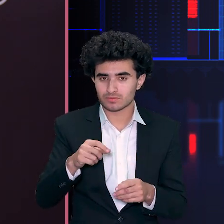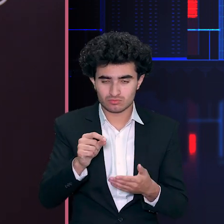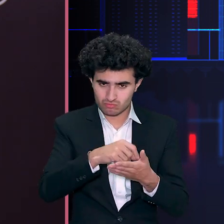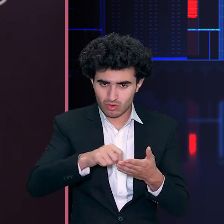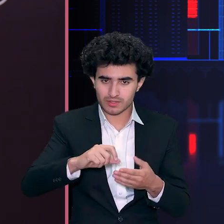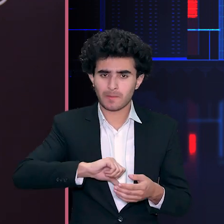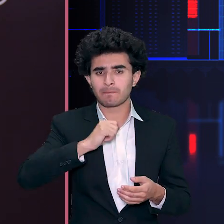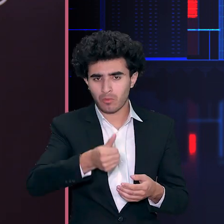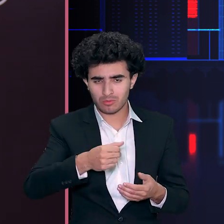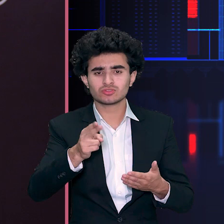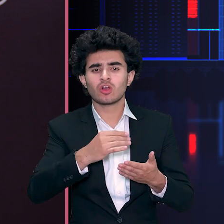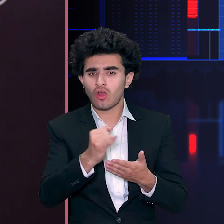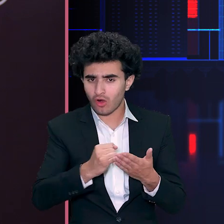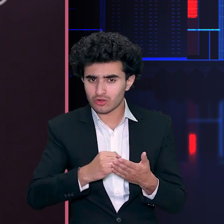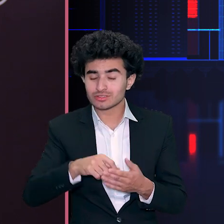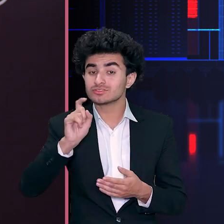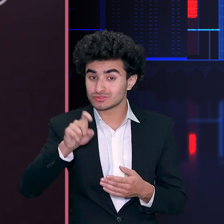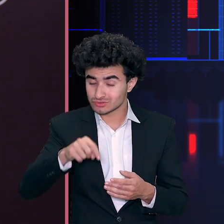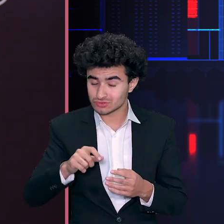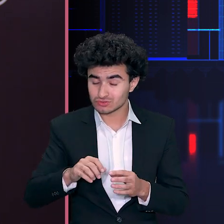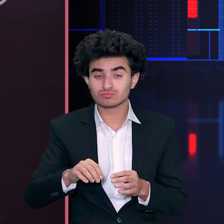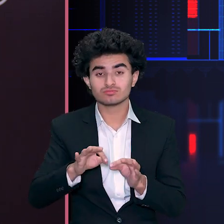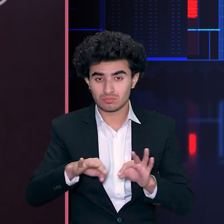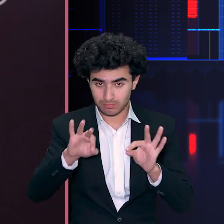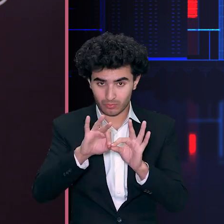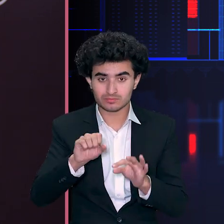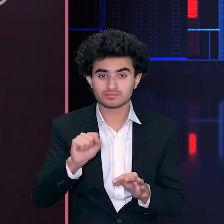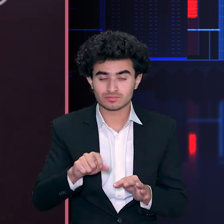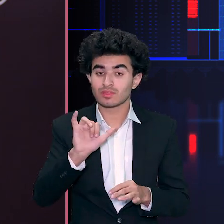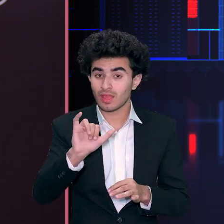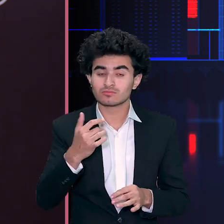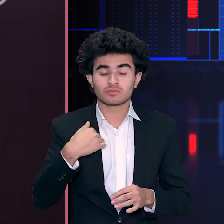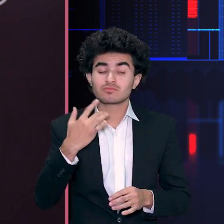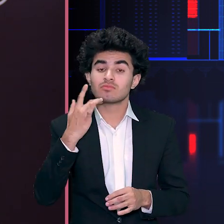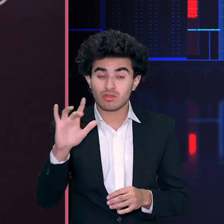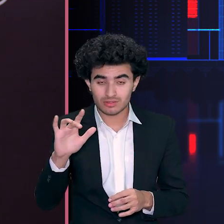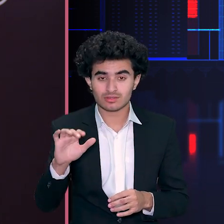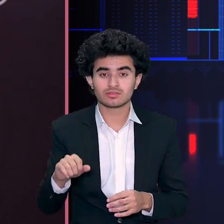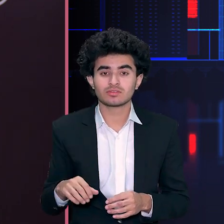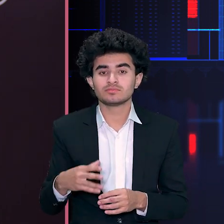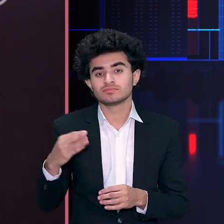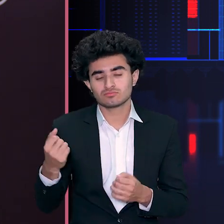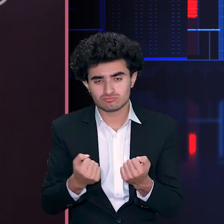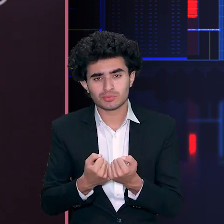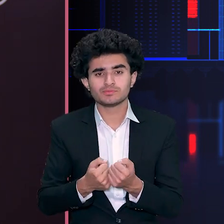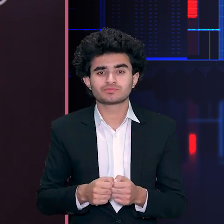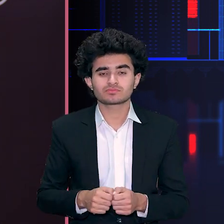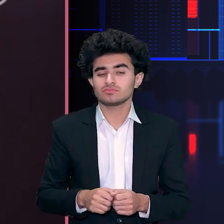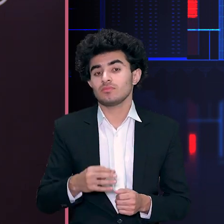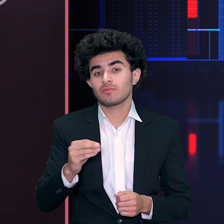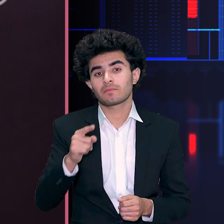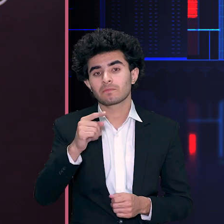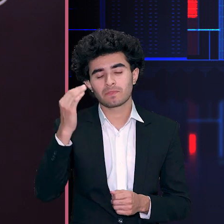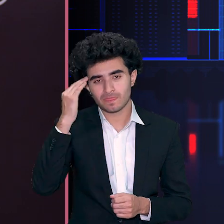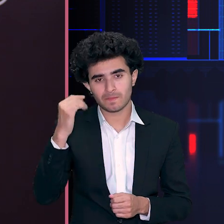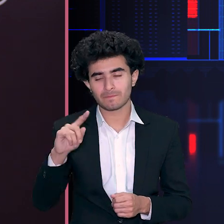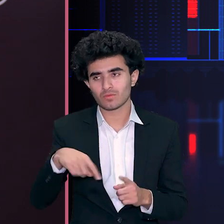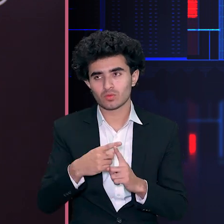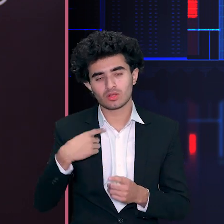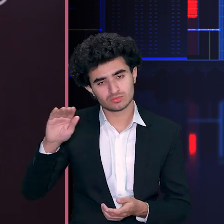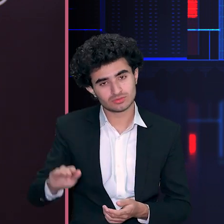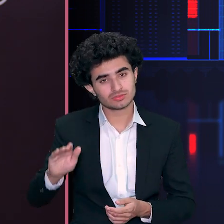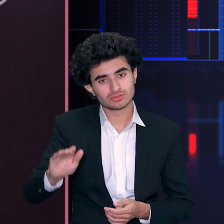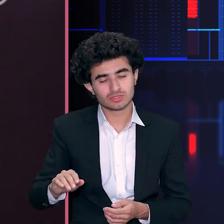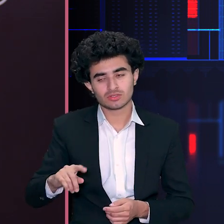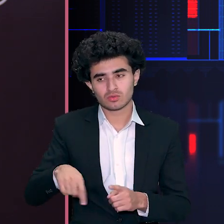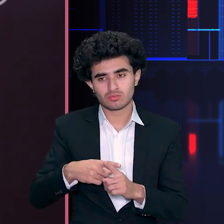ورک دیا جاتا تھا، میں اپنے آپ کو کنسیڈر بڑا نالائق سا اسٹوڈنٹ کرتا ہوں کہ میرا زیادہ تر دھیان آرٹ کی